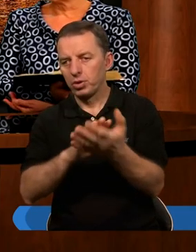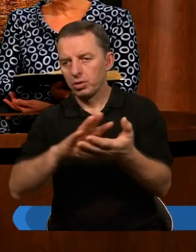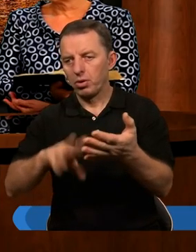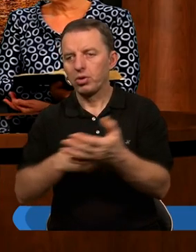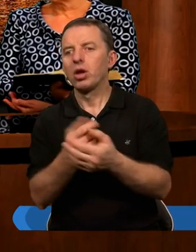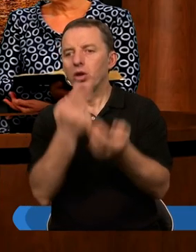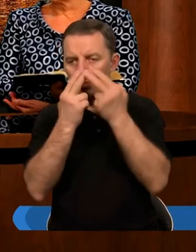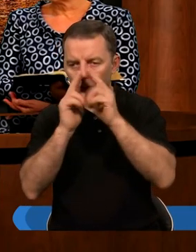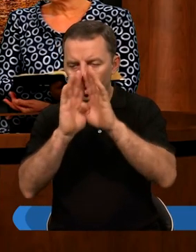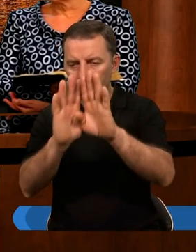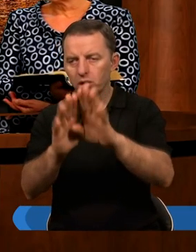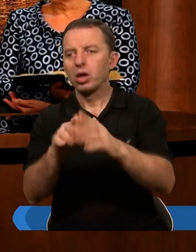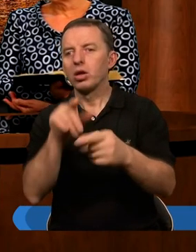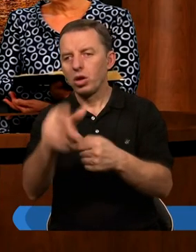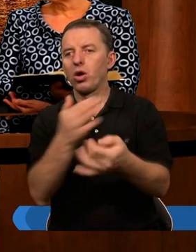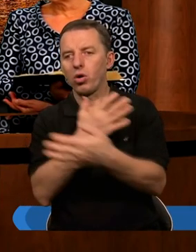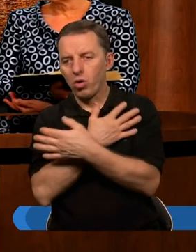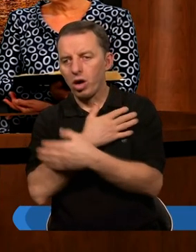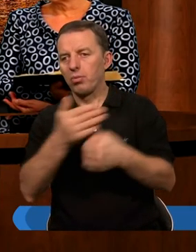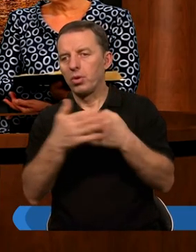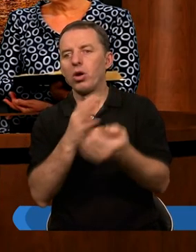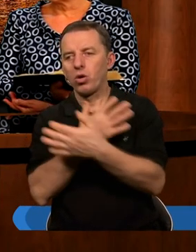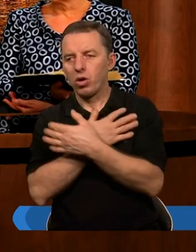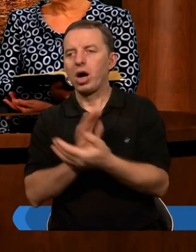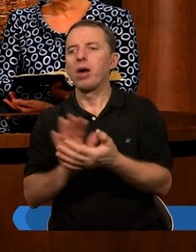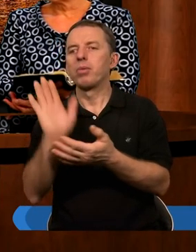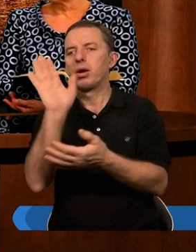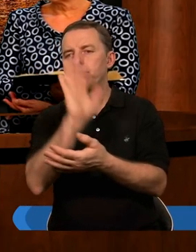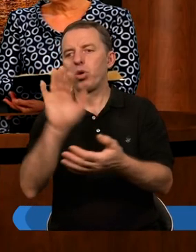tym pokazujemy, że kochamy bliźniego i kochamy Boga.